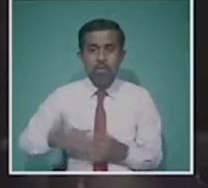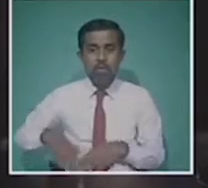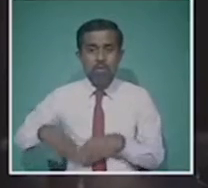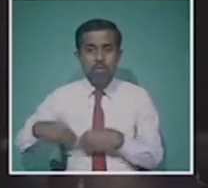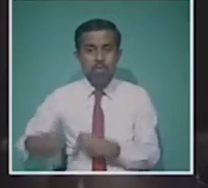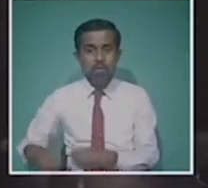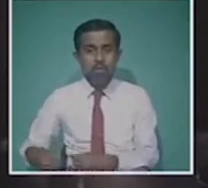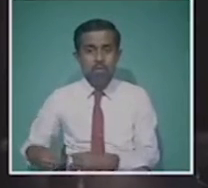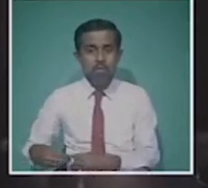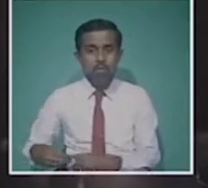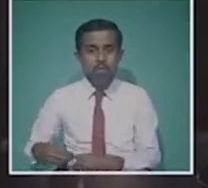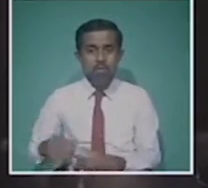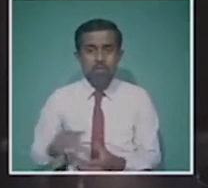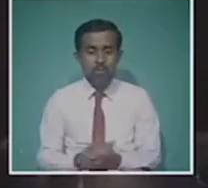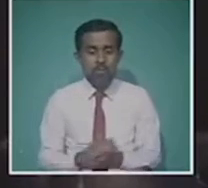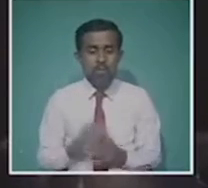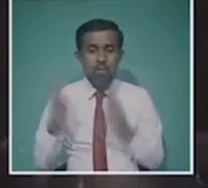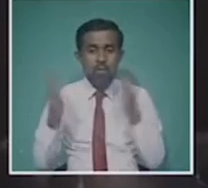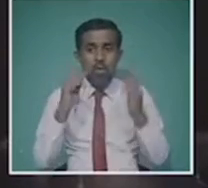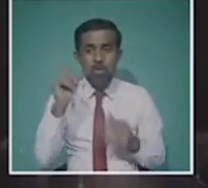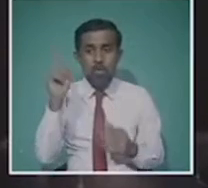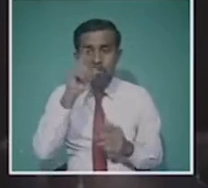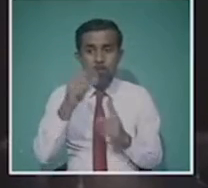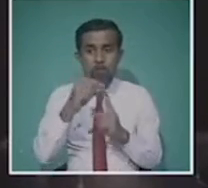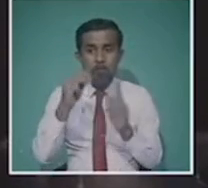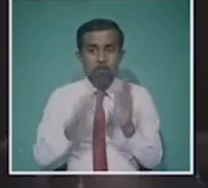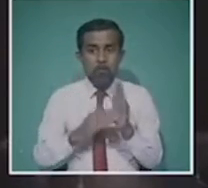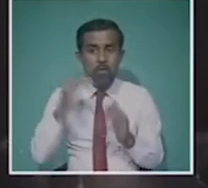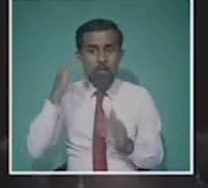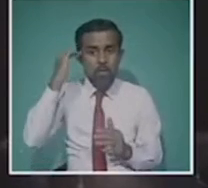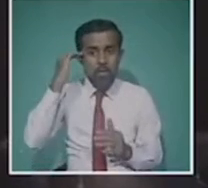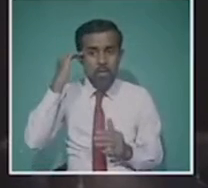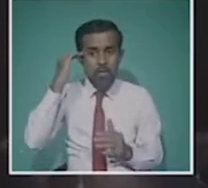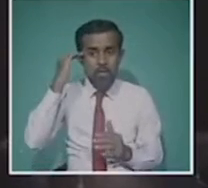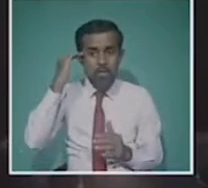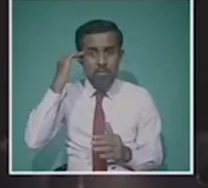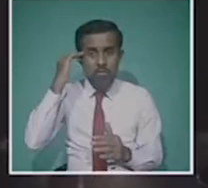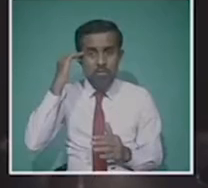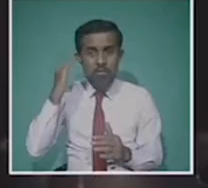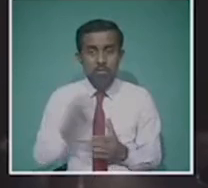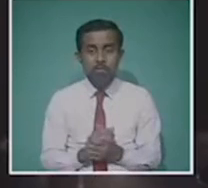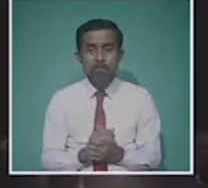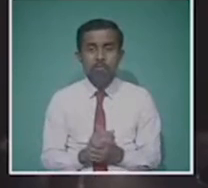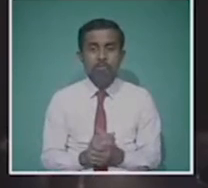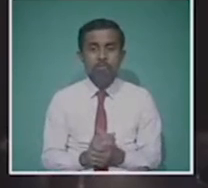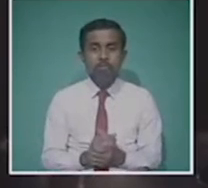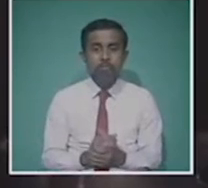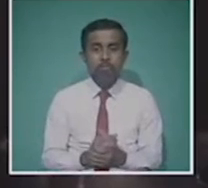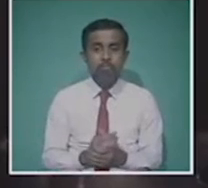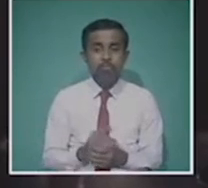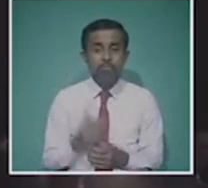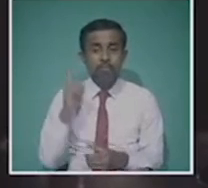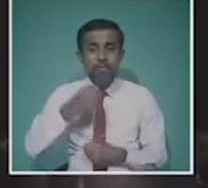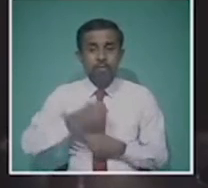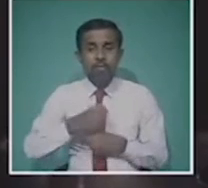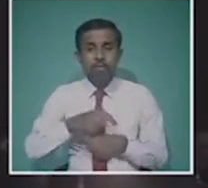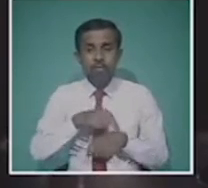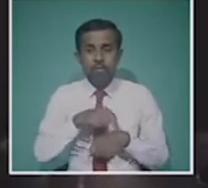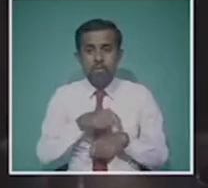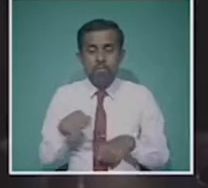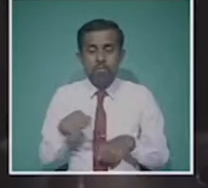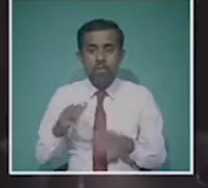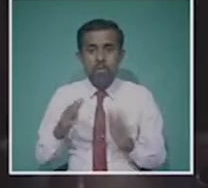உலகத்தினுடைய முதலாவது பெண் பிரதமராக இருந்தபொழுது இந்த நாட்டிலே அவர் கதிர்காமத்து அழகி மனம்பேரி நிர்வாணமாக்கப்பட்டு இராணுவத்தால் கொண்டு